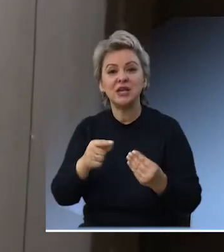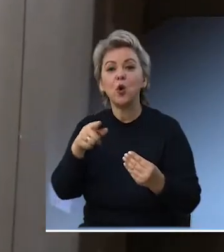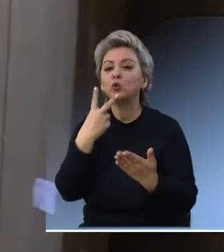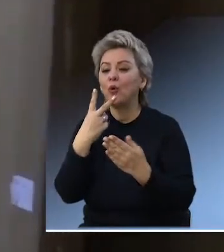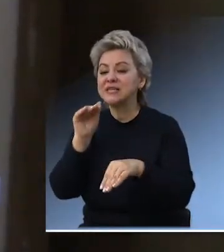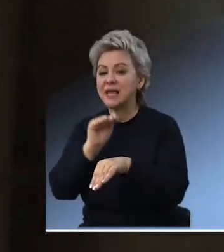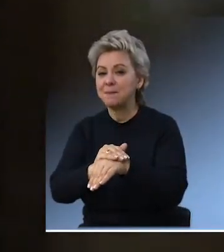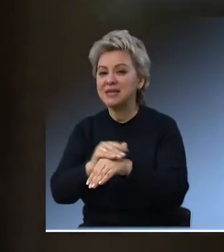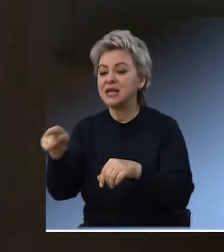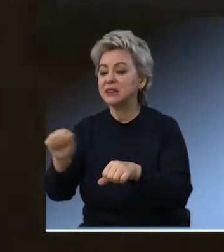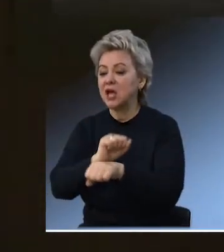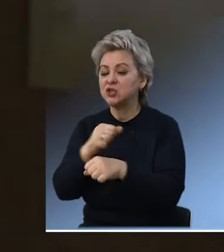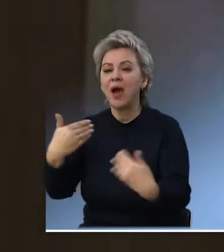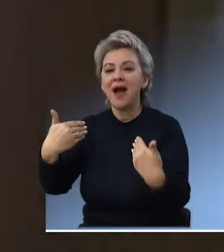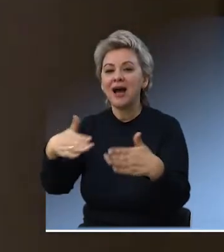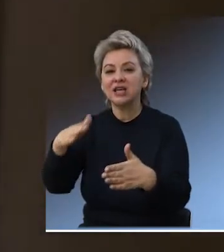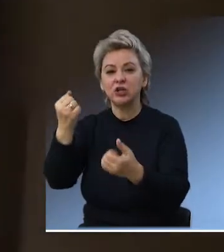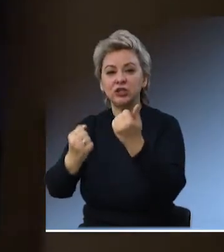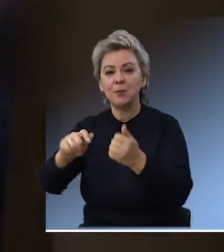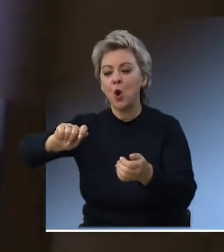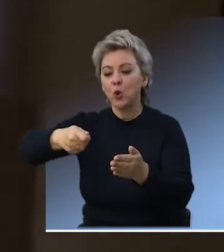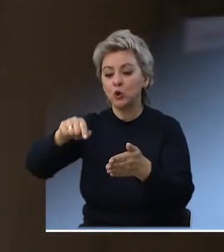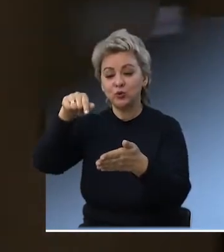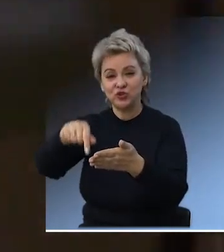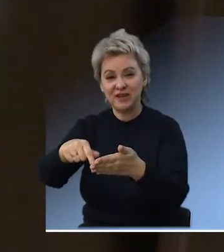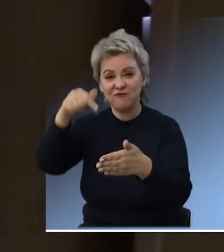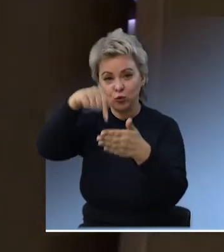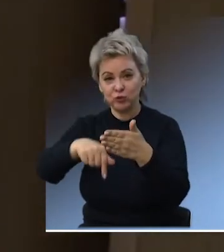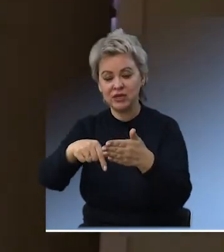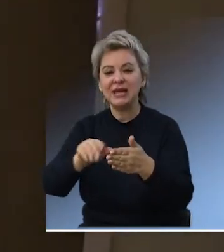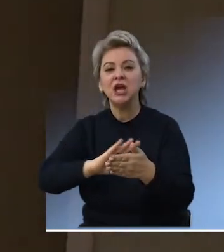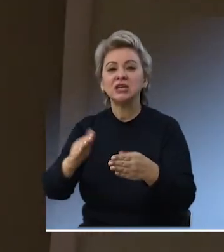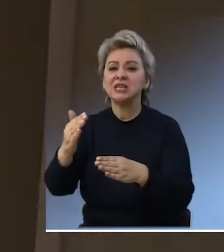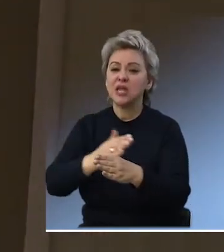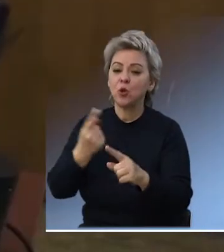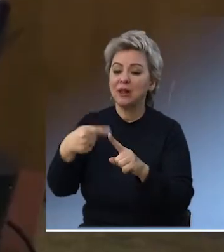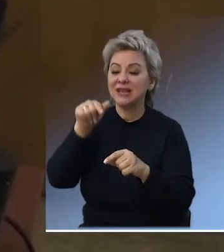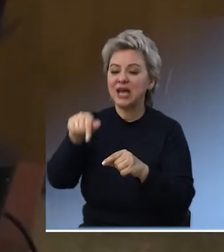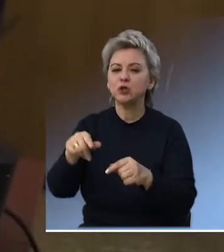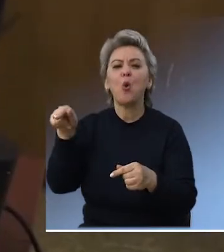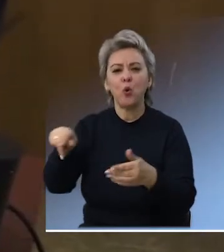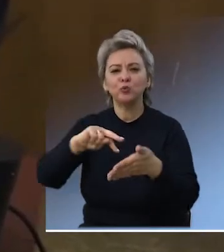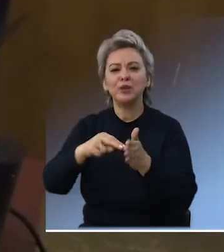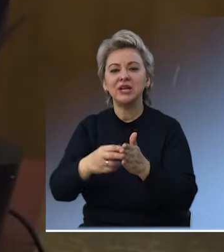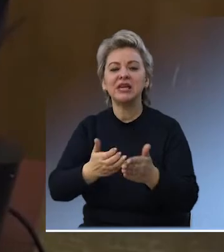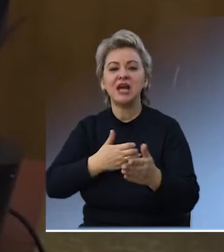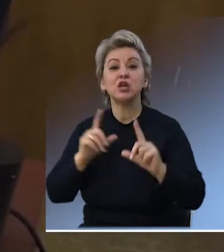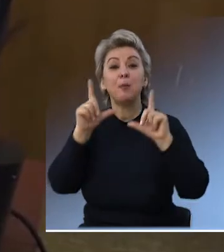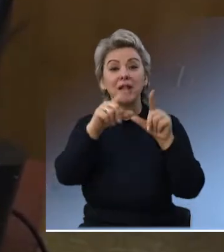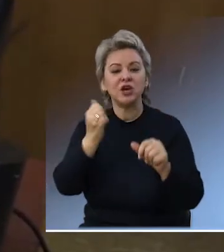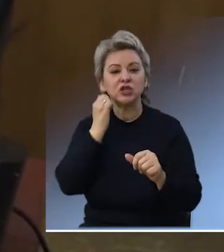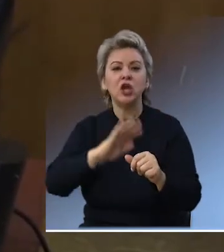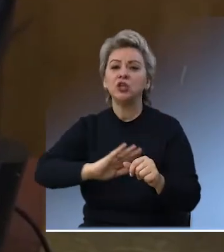тот день он заметил на парковке открытый автомобиль с ключом в замке зажигания. Незадолго до этого он планировал